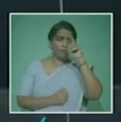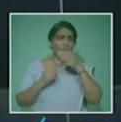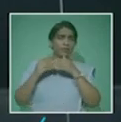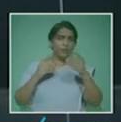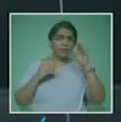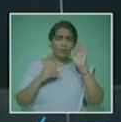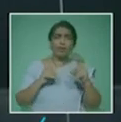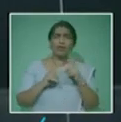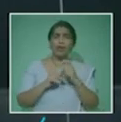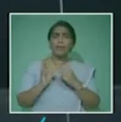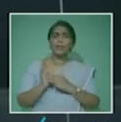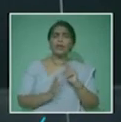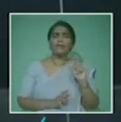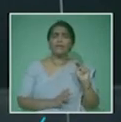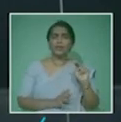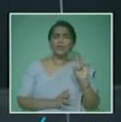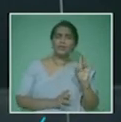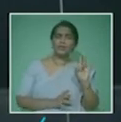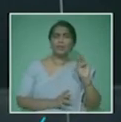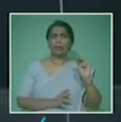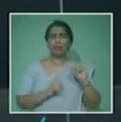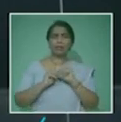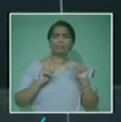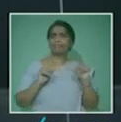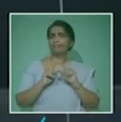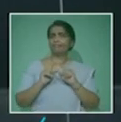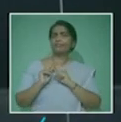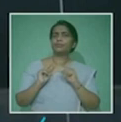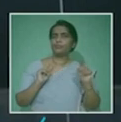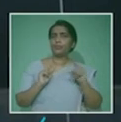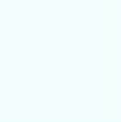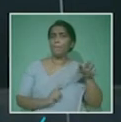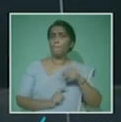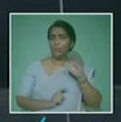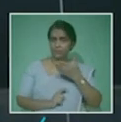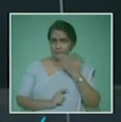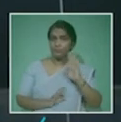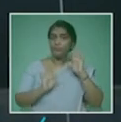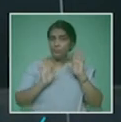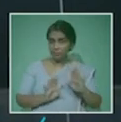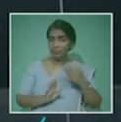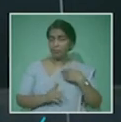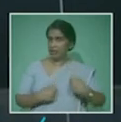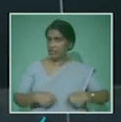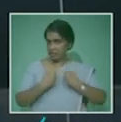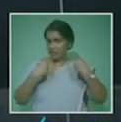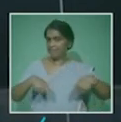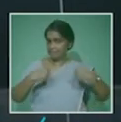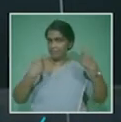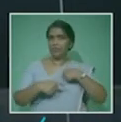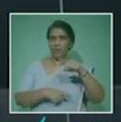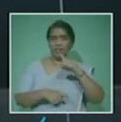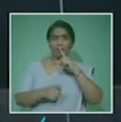තිස්සේ තිබිලා තියෙන ඩොලර් මිලියන 20යි 25යි 30යි වාගේ ප්‍රමාණයක් තමයි පාවිච්චි කරන්න පුළුවන්. හැබැයි මම චැලෙන්ජ් කරනවා මෙතන